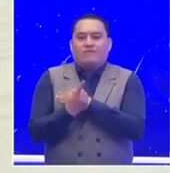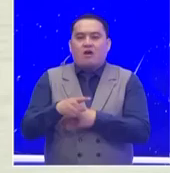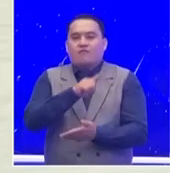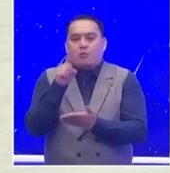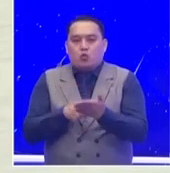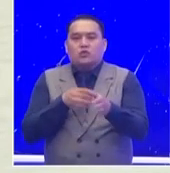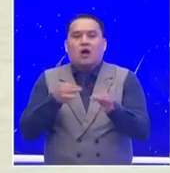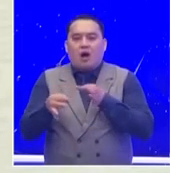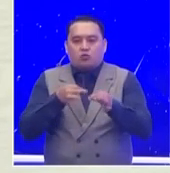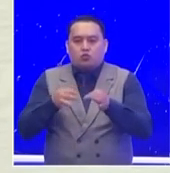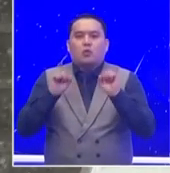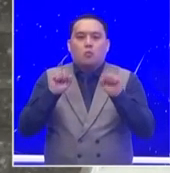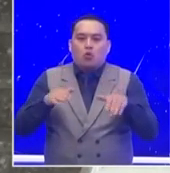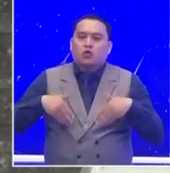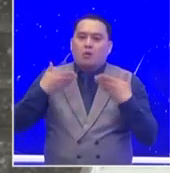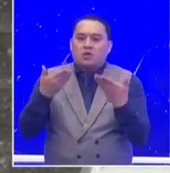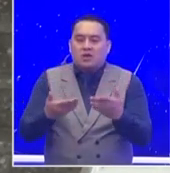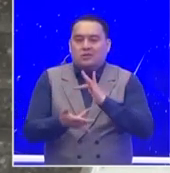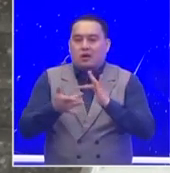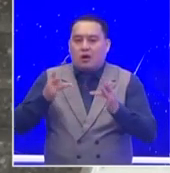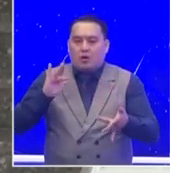и консультаций жители могут обратиться на сайт